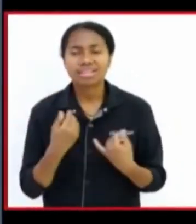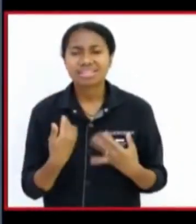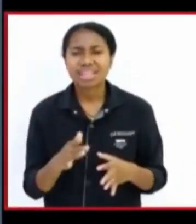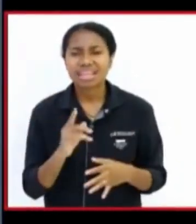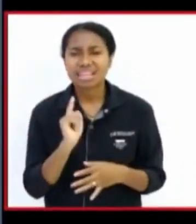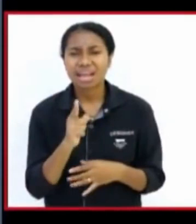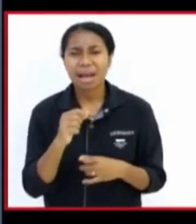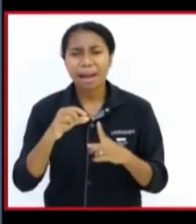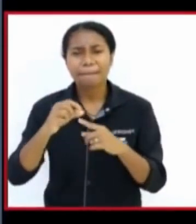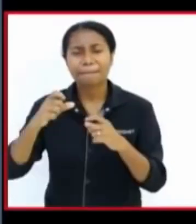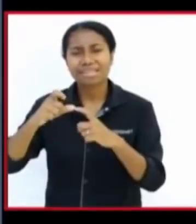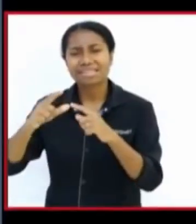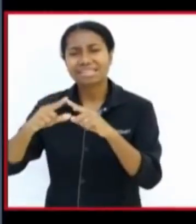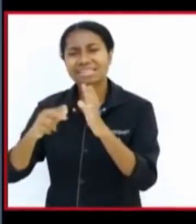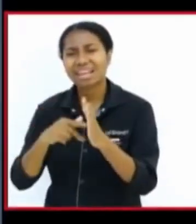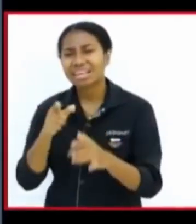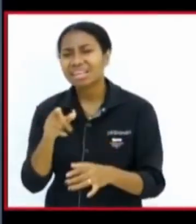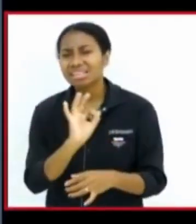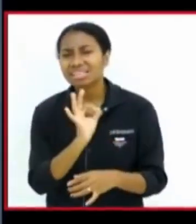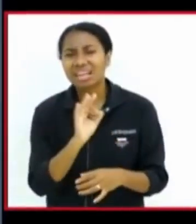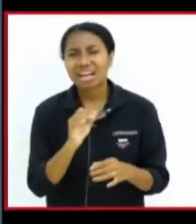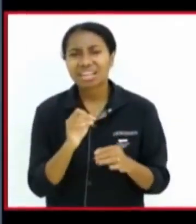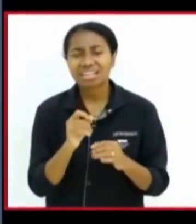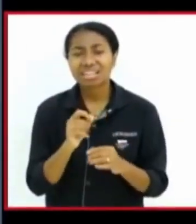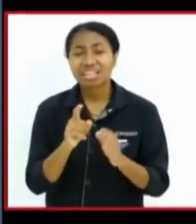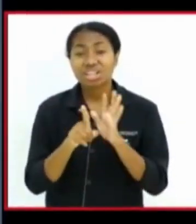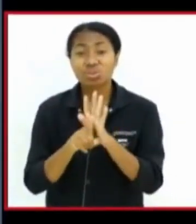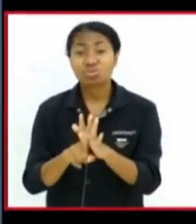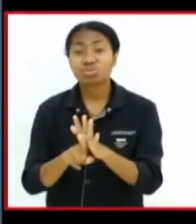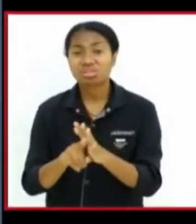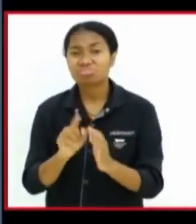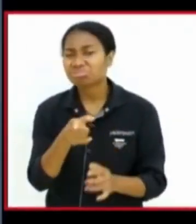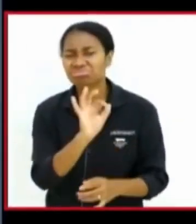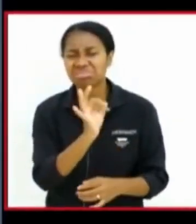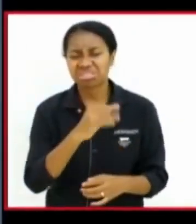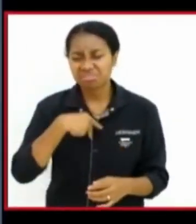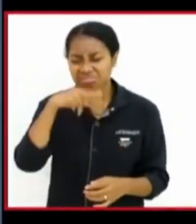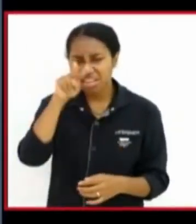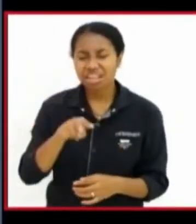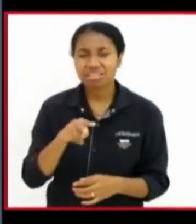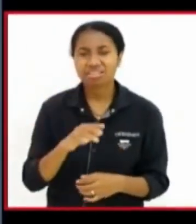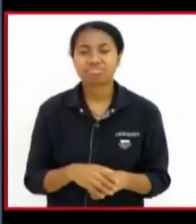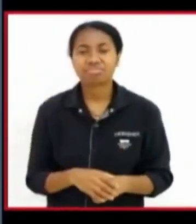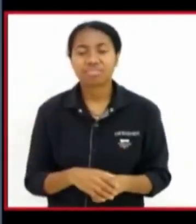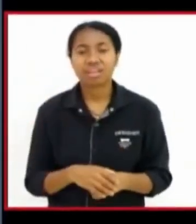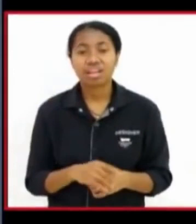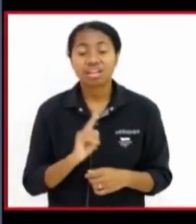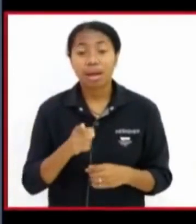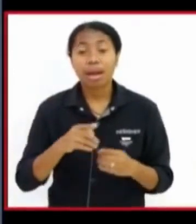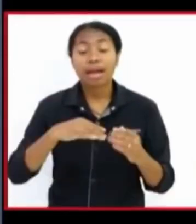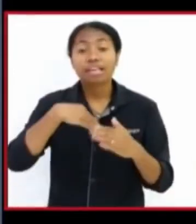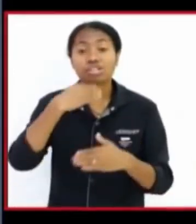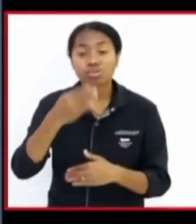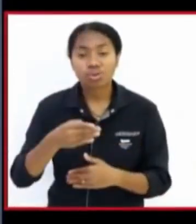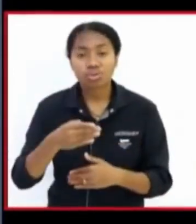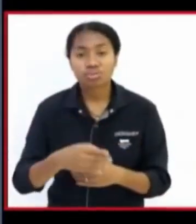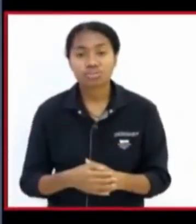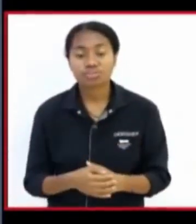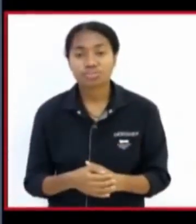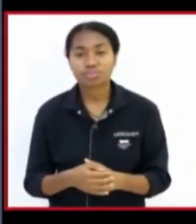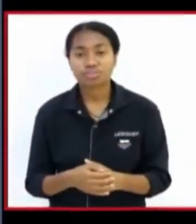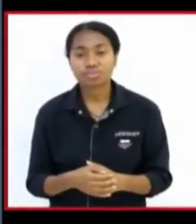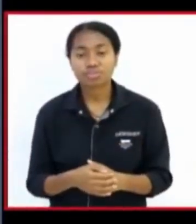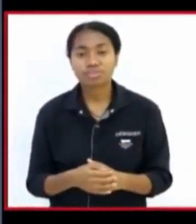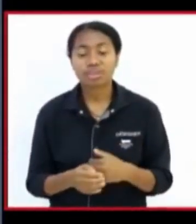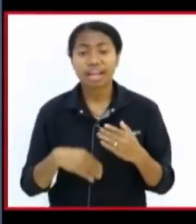pesan Israel untuk jangan ikut campur tidak ya karena itu saudara Keesokan kalau